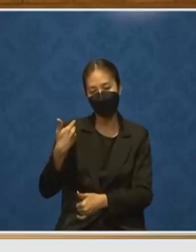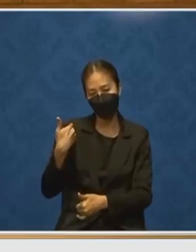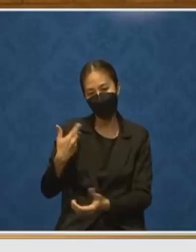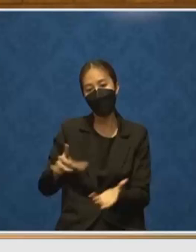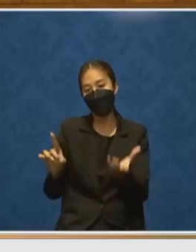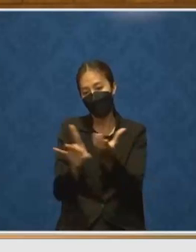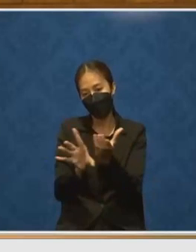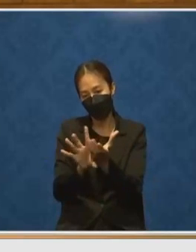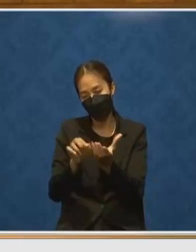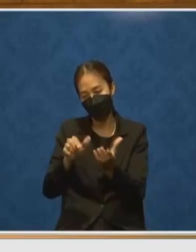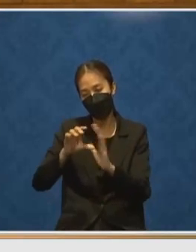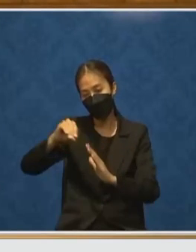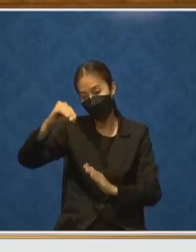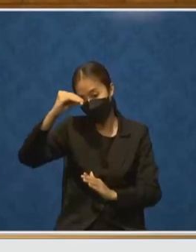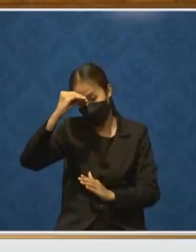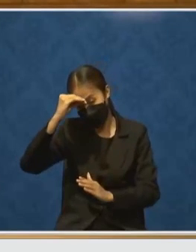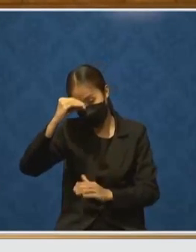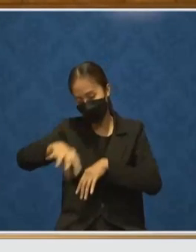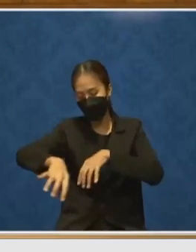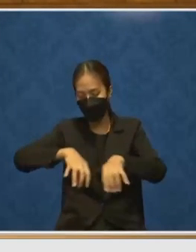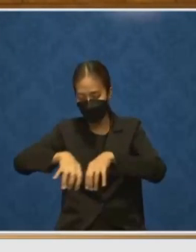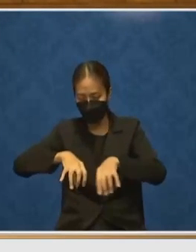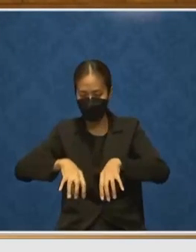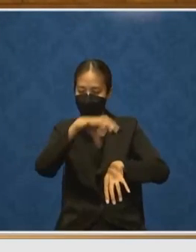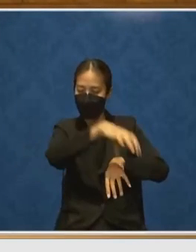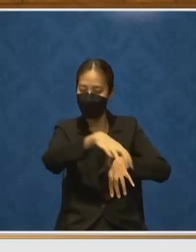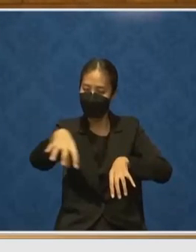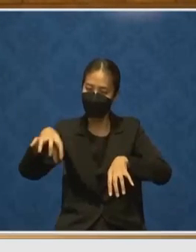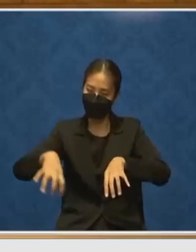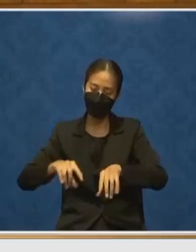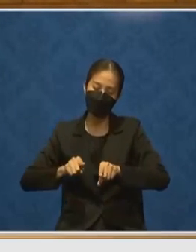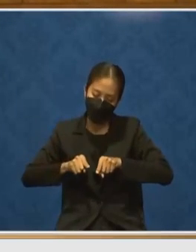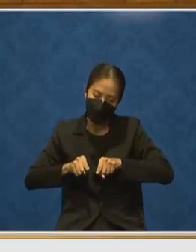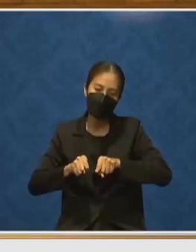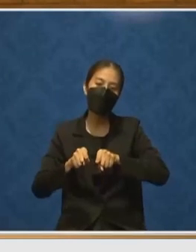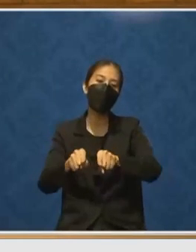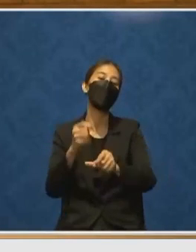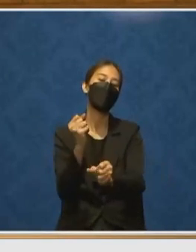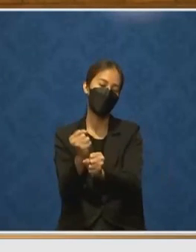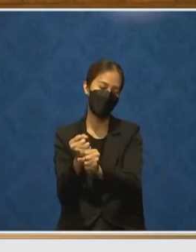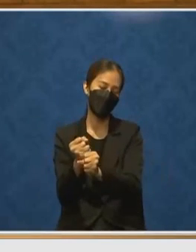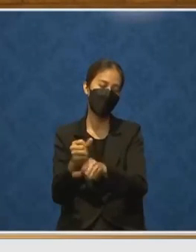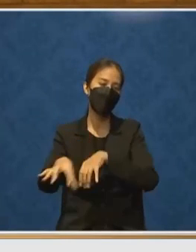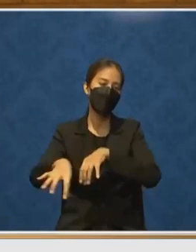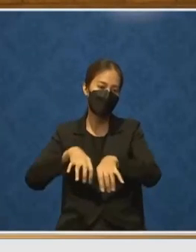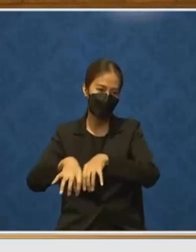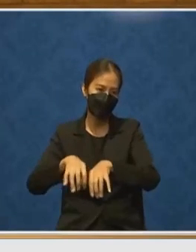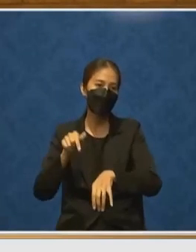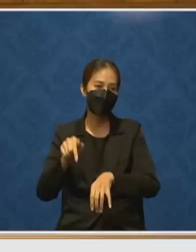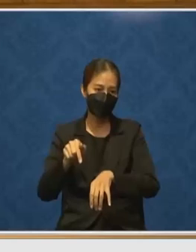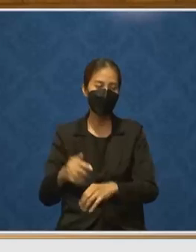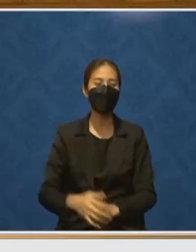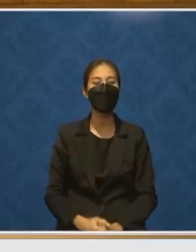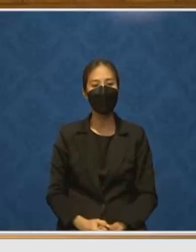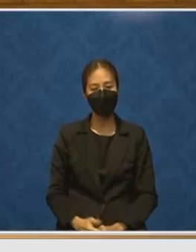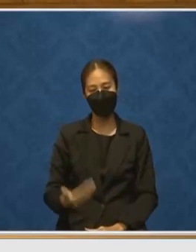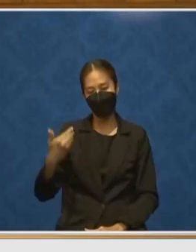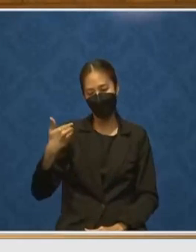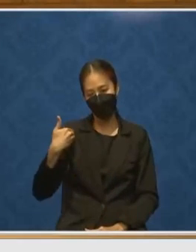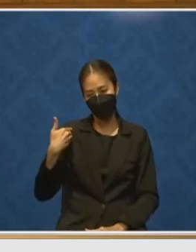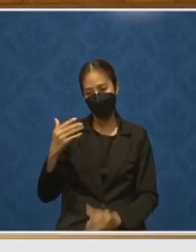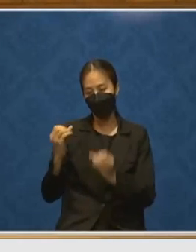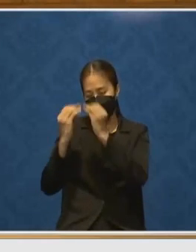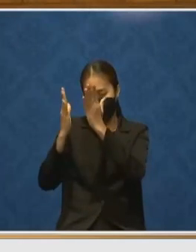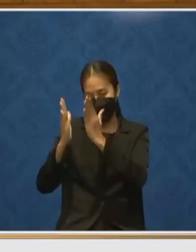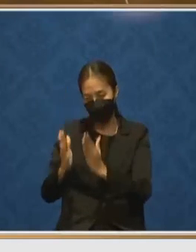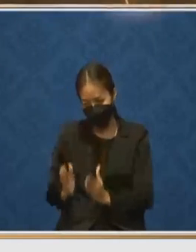าพการศึกษาของหน่วยจัดการเรียนรู้ทั้งในระบบและนอกระบบหรือกลไกความรู้ในพื้นที่รวมทั้งเสริมสร้างและพัฒนาศักยภาพครูอ